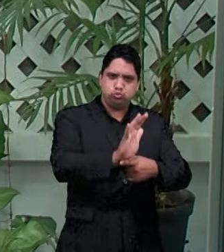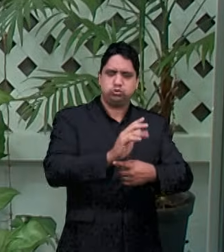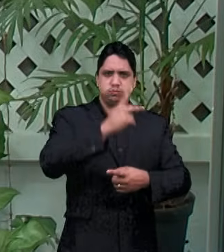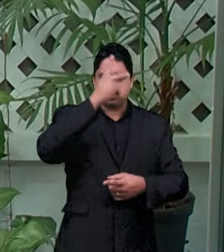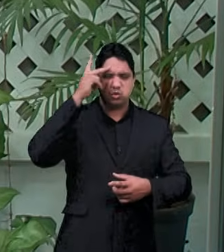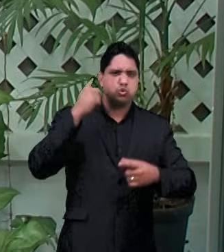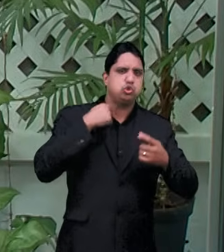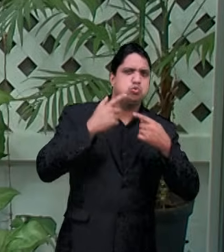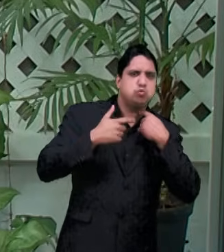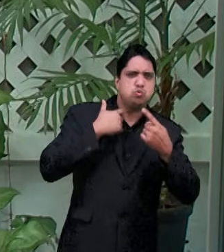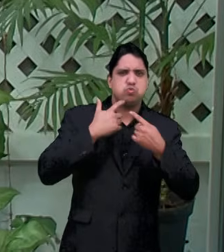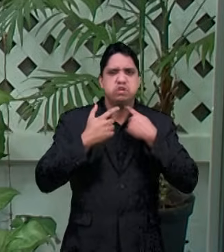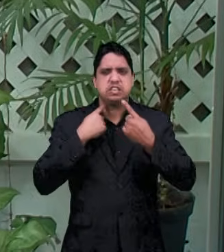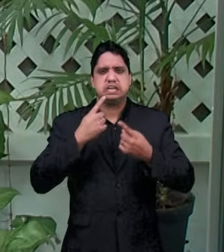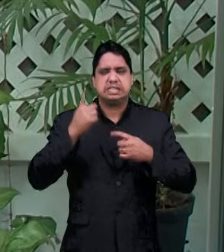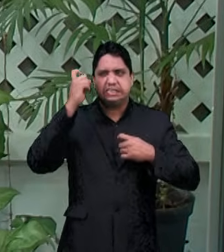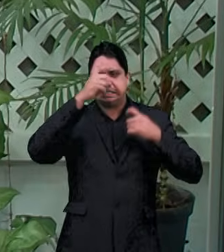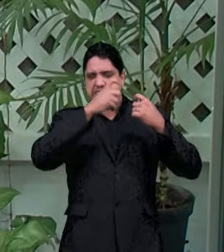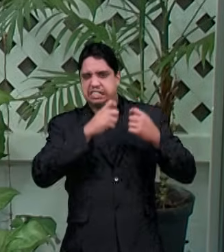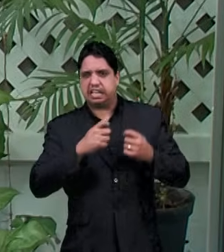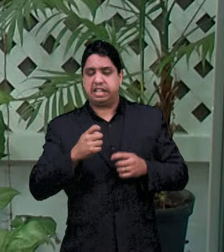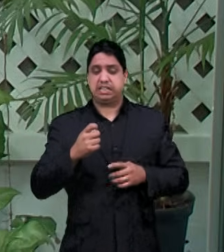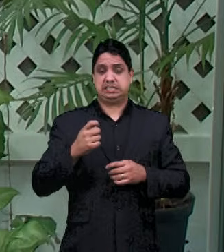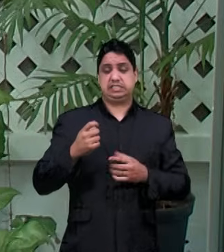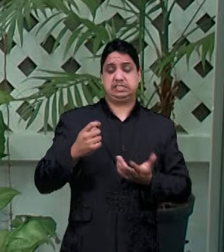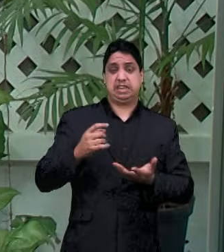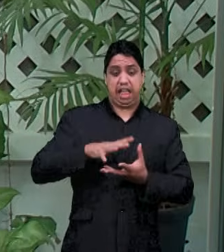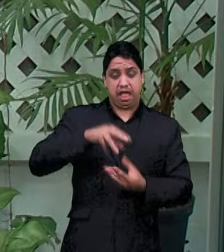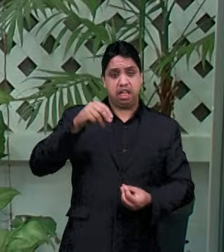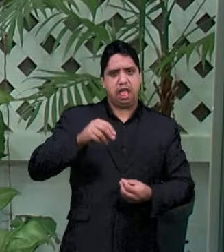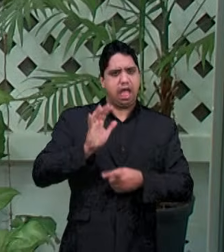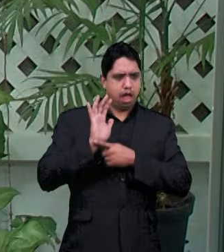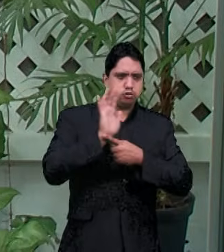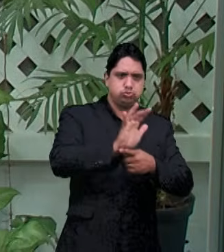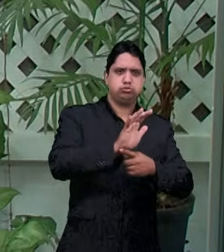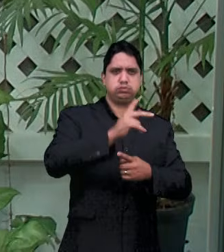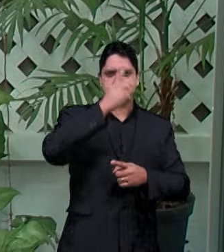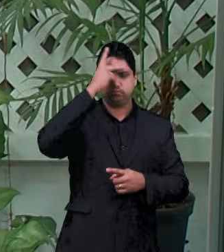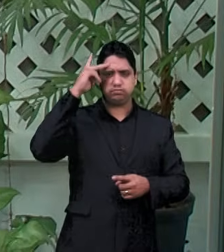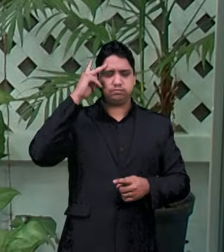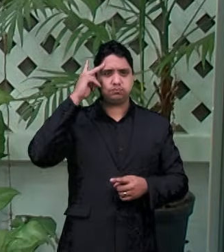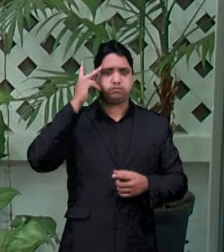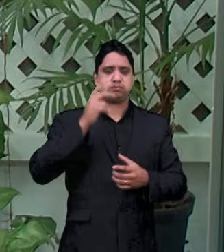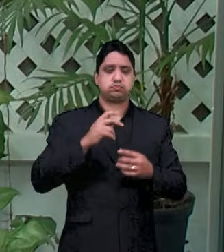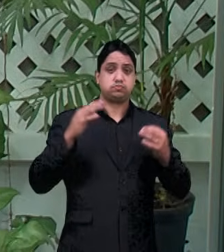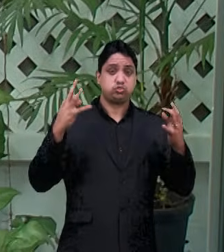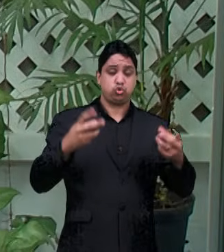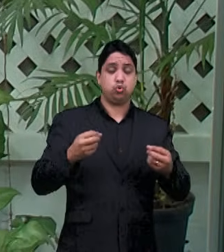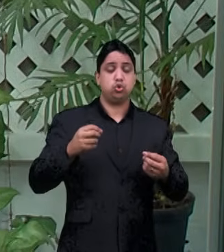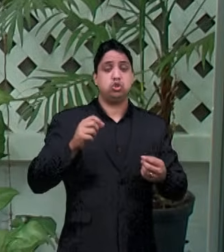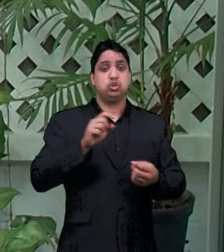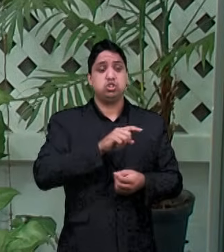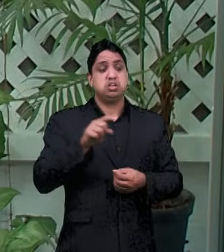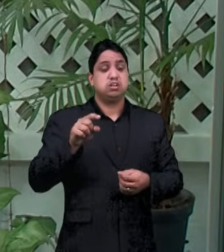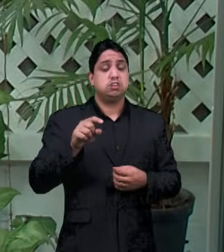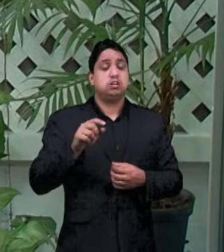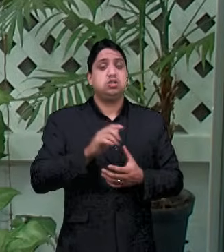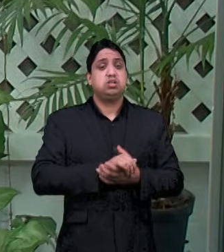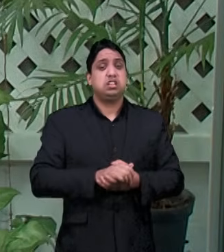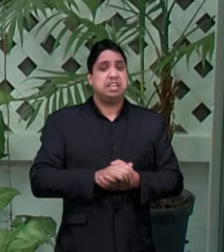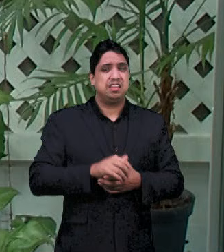sont en difficulté spirituelle. Aidez à ceux qui sont en train d'entendre ceux qui ne doivent pas